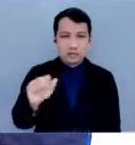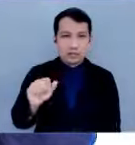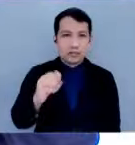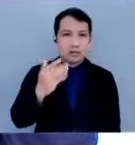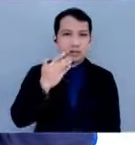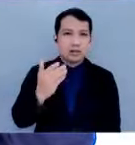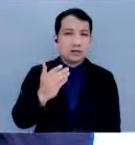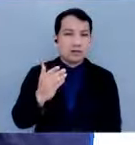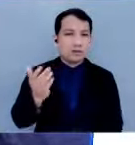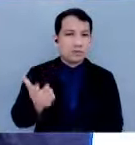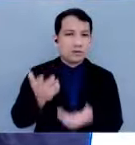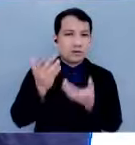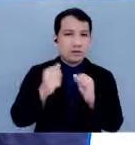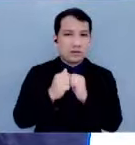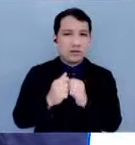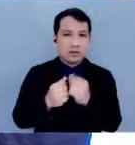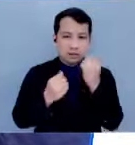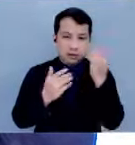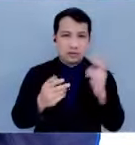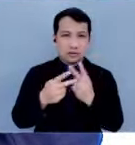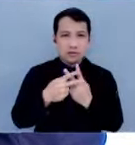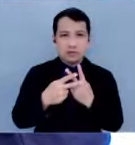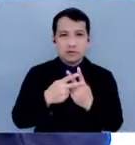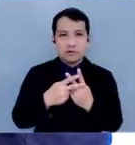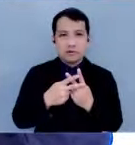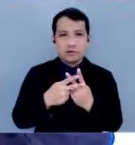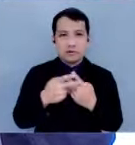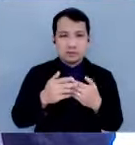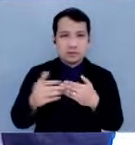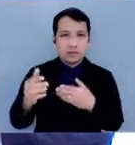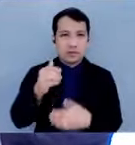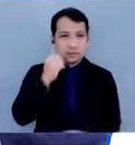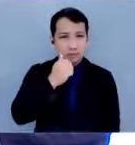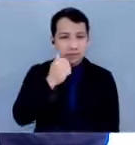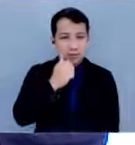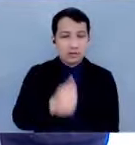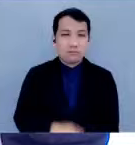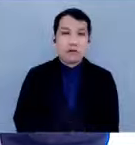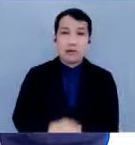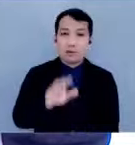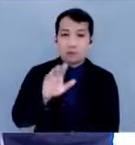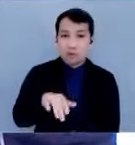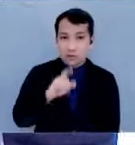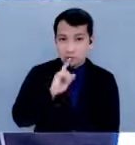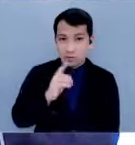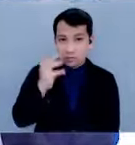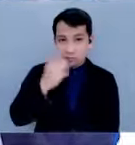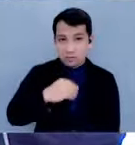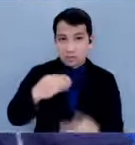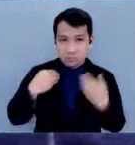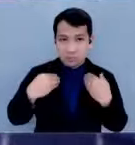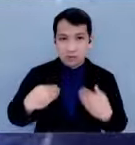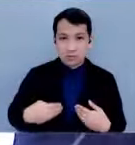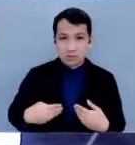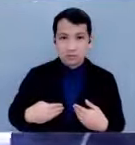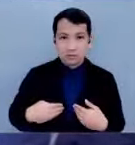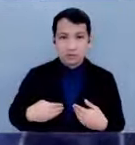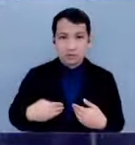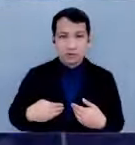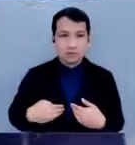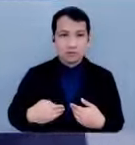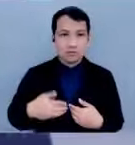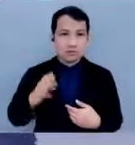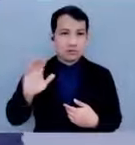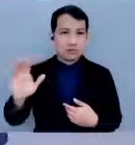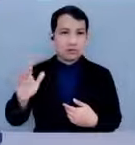Mabuhay tayong lahat. Hashtag Abante Babae. And speaking of, basta nga katawan, may hindi kami papauli dyan, lalo na ang Mama